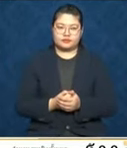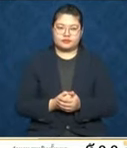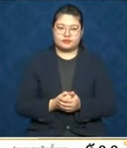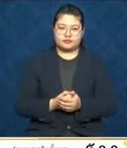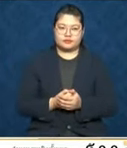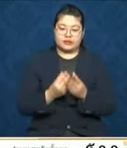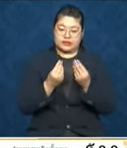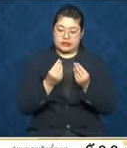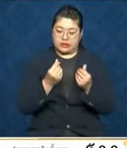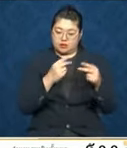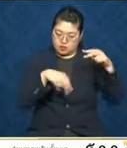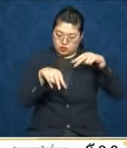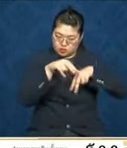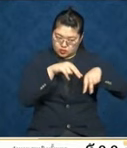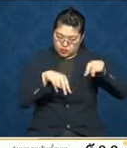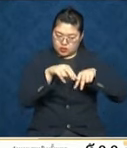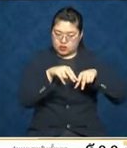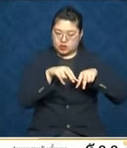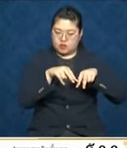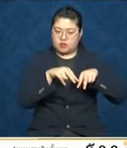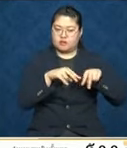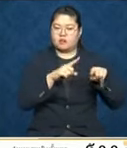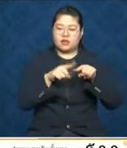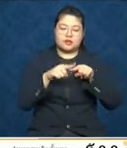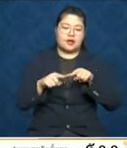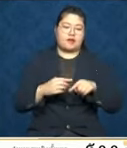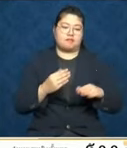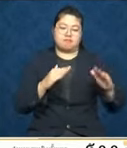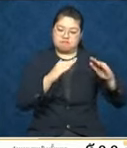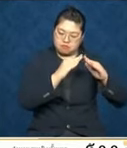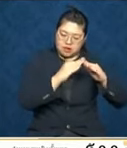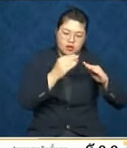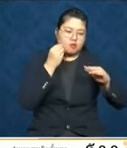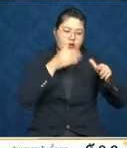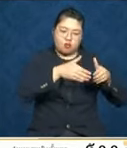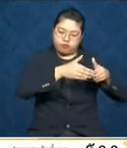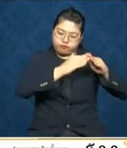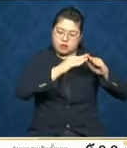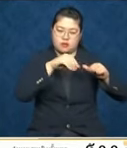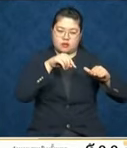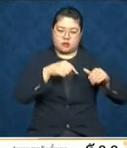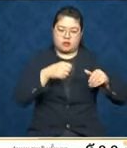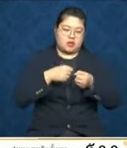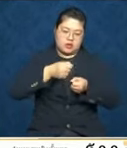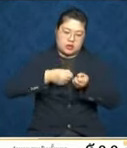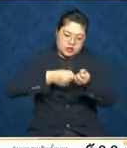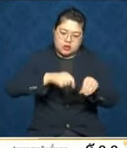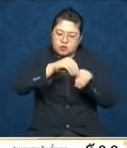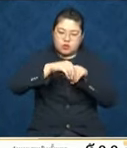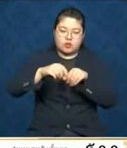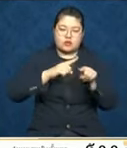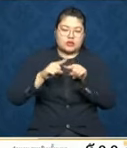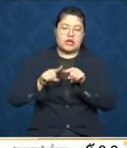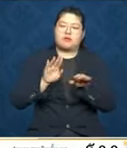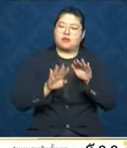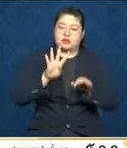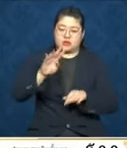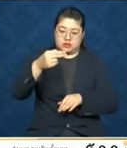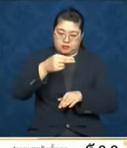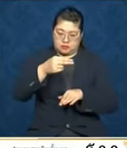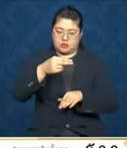มบูรณ์คือผ่านการพิสูจน์สิทธิ์ได้อยู่อาศัยและได้ทำกินอยู่ประมาณทั้งหมด 4,000 แปลงครับแล้วก็บางส่วนครับ